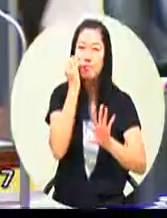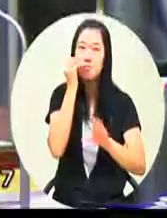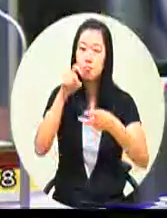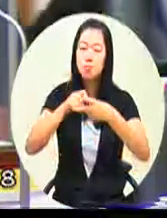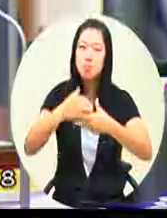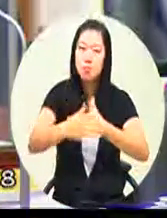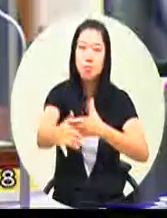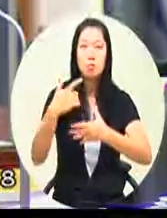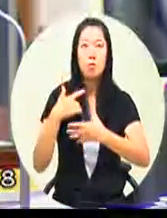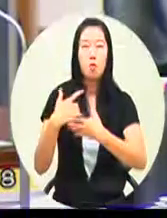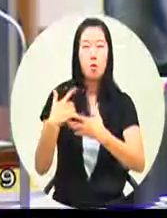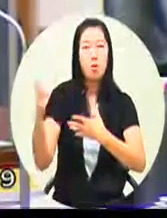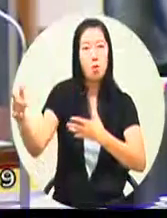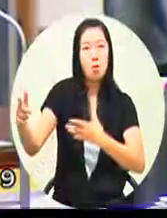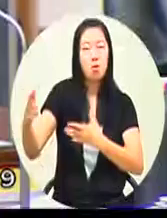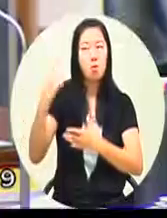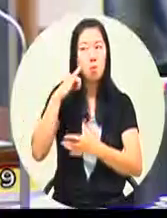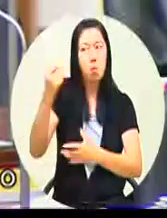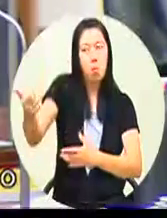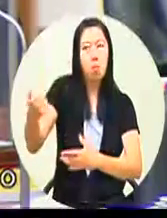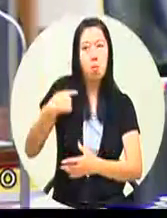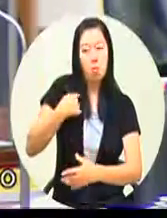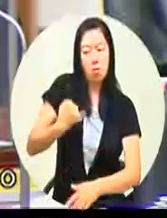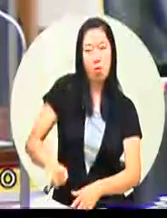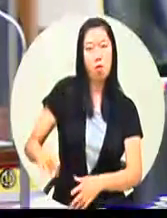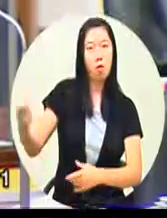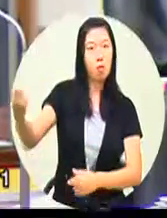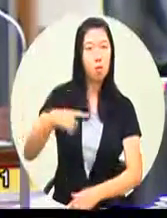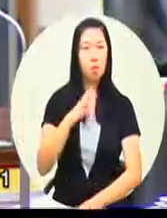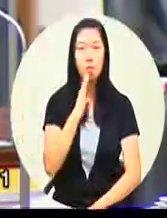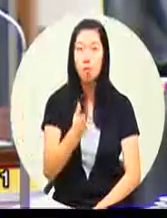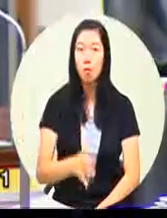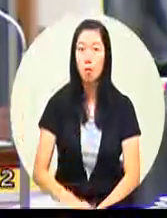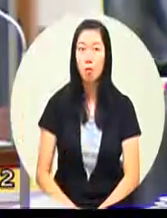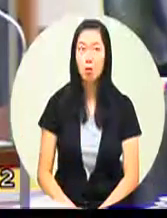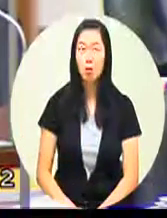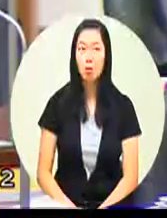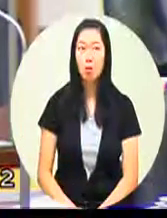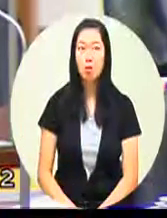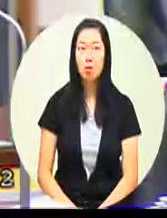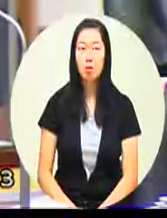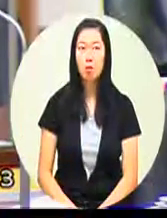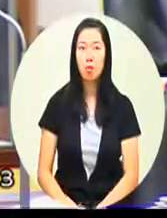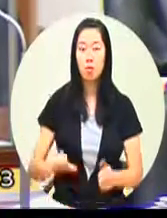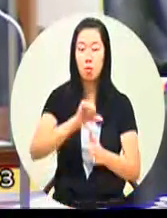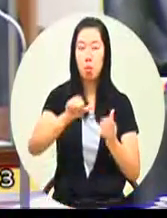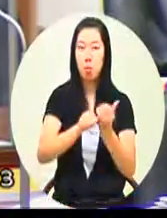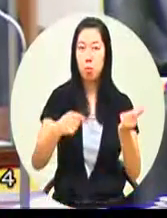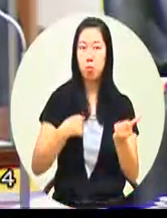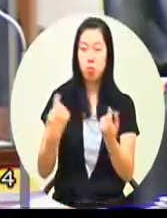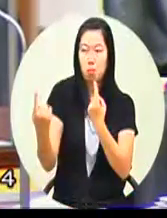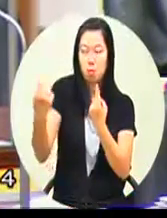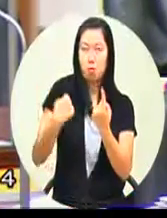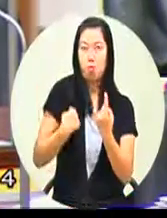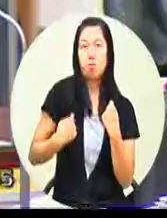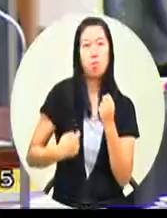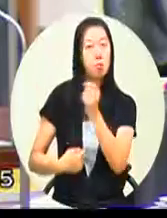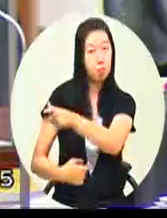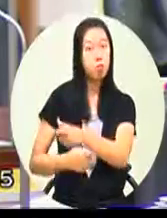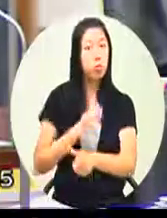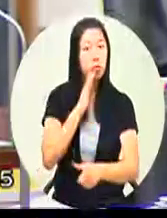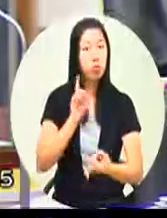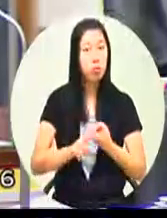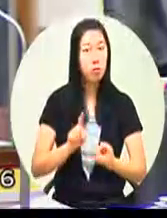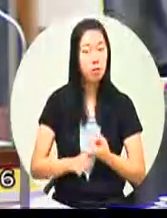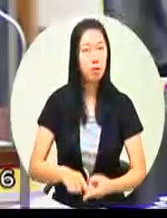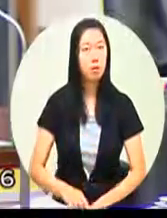更重要？对，生命应该不会比那个更重要吧？哦，比我们